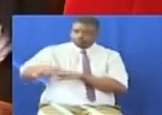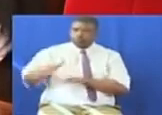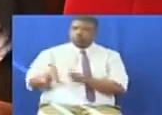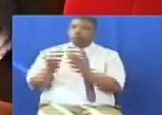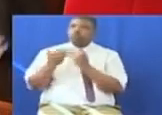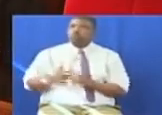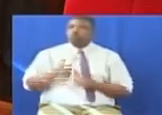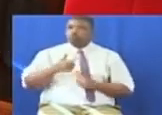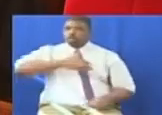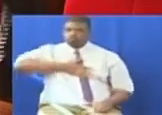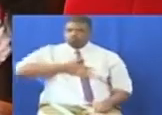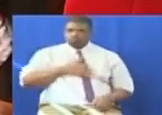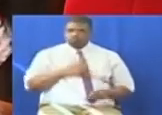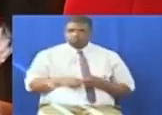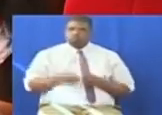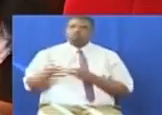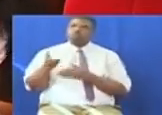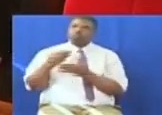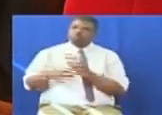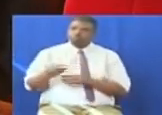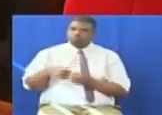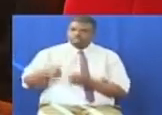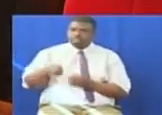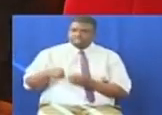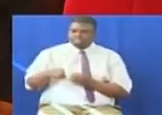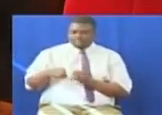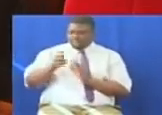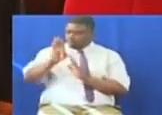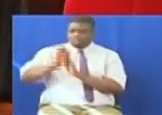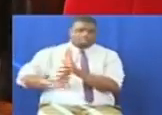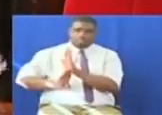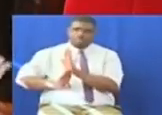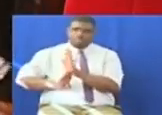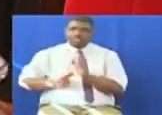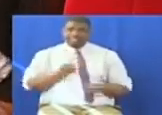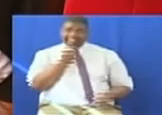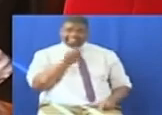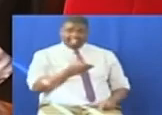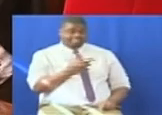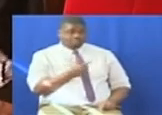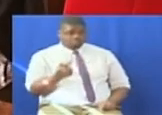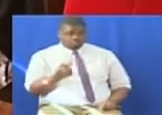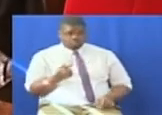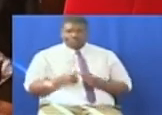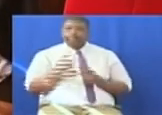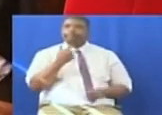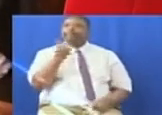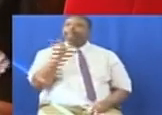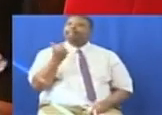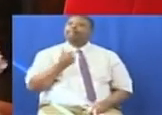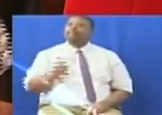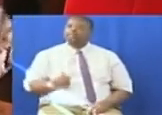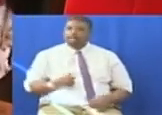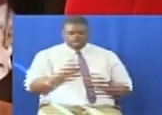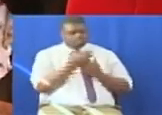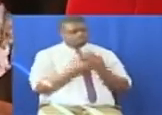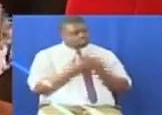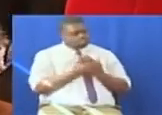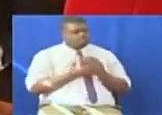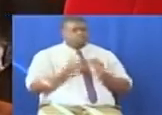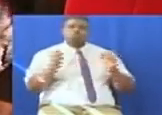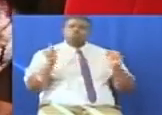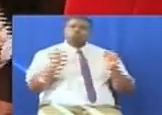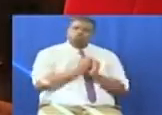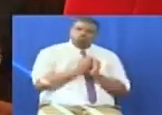kuelewa. Uchumi haukuyumba, na kwa taarifa wale ambao hawajui tu, Tanzania ni miongoni mwa nchi 10